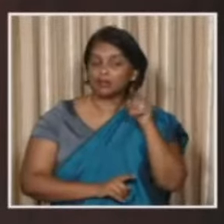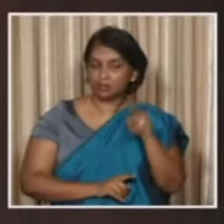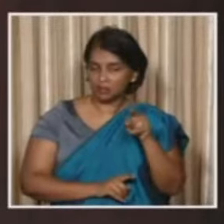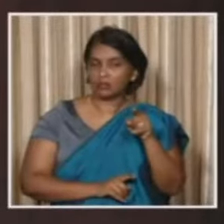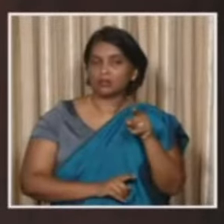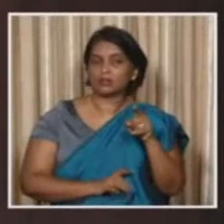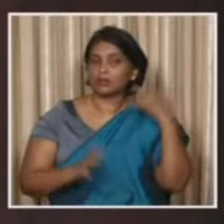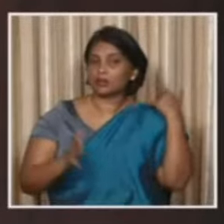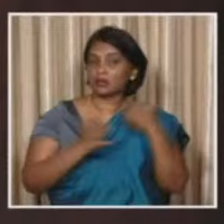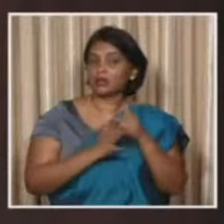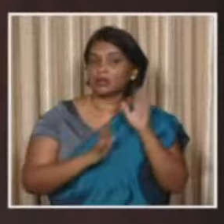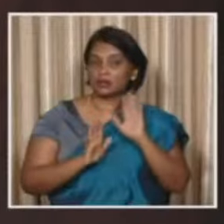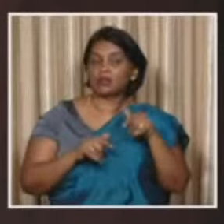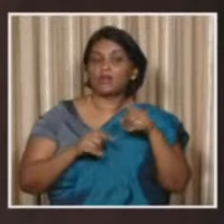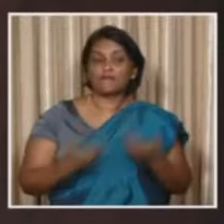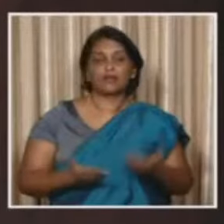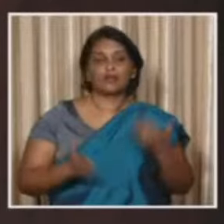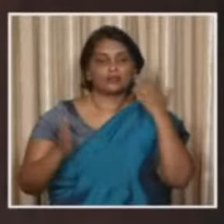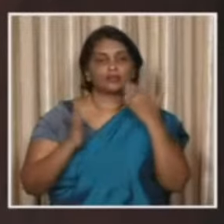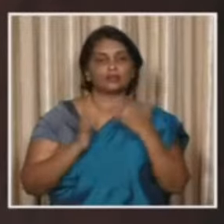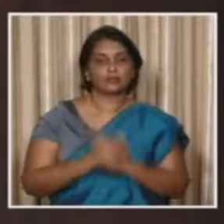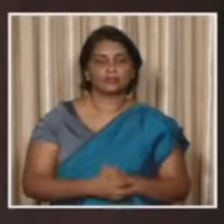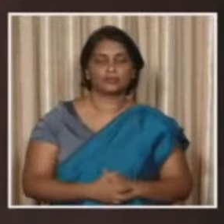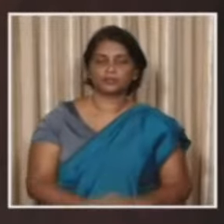sejarah se, ini mei, wartawan ini sah, ini